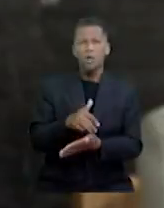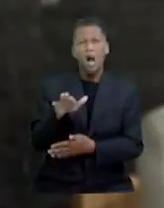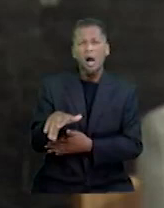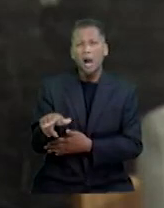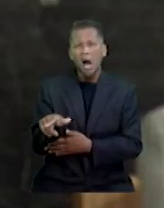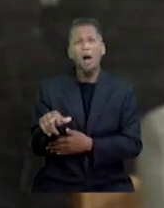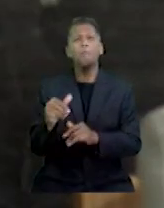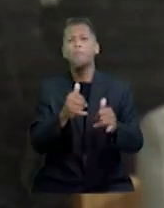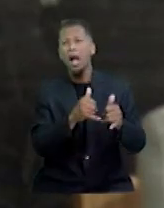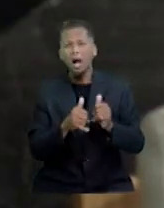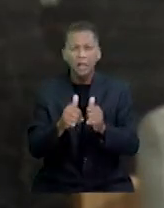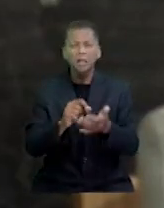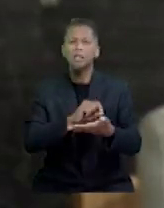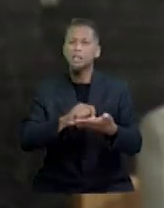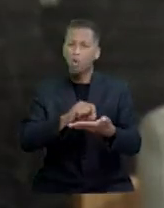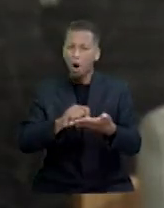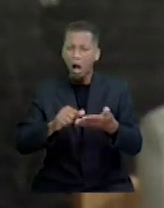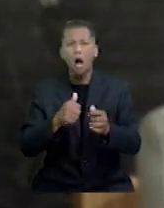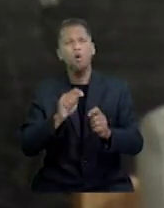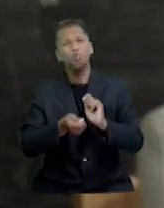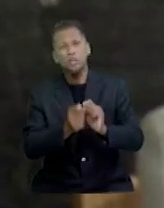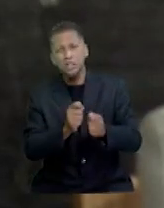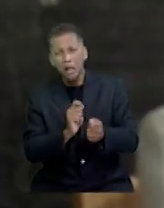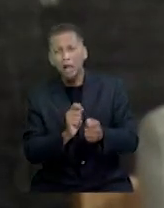sekolah, masih ujian, masih lari-lari sana sini.